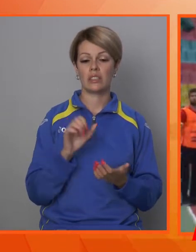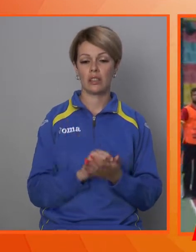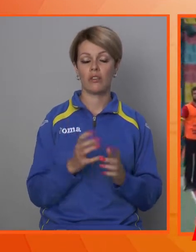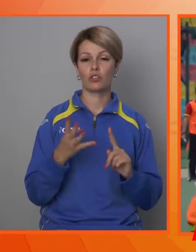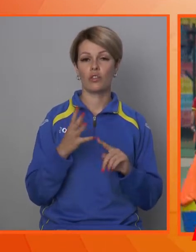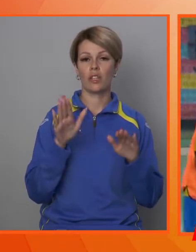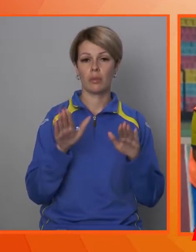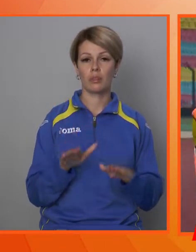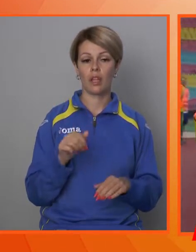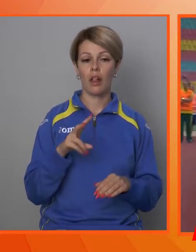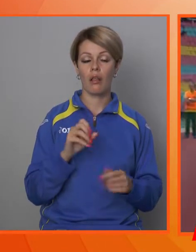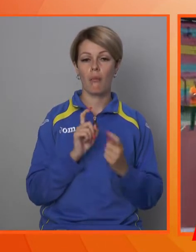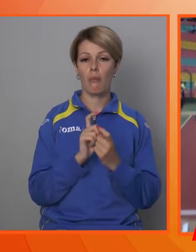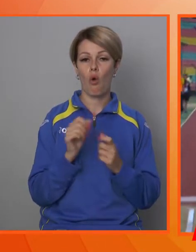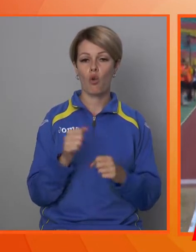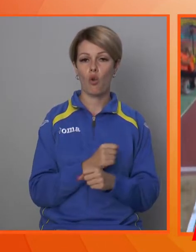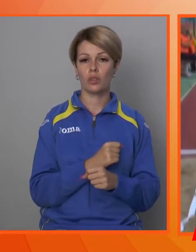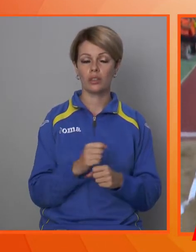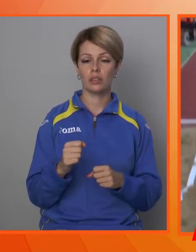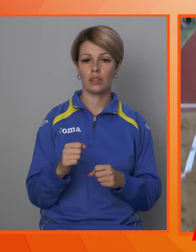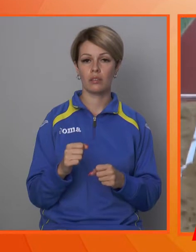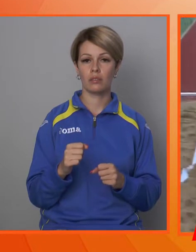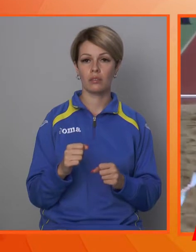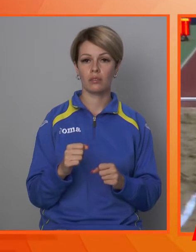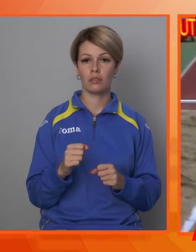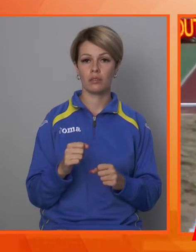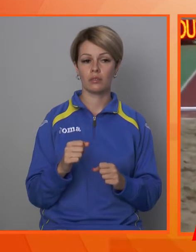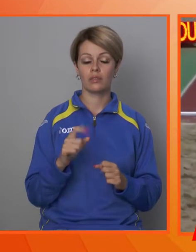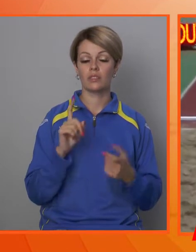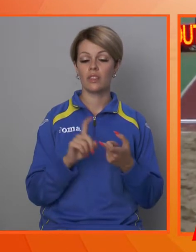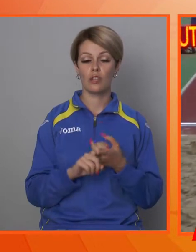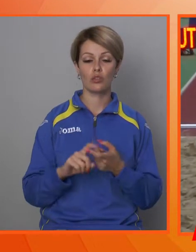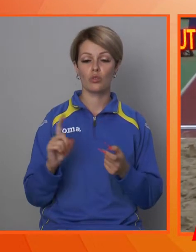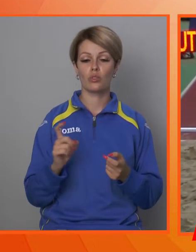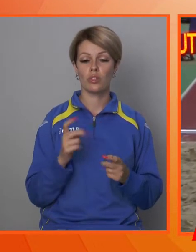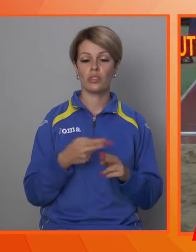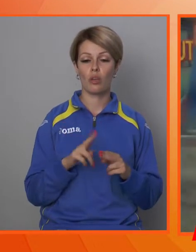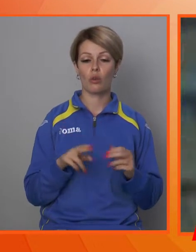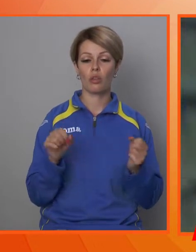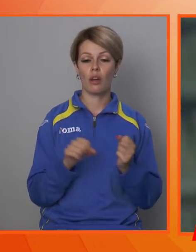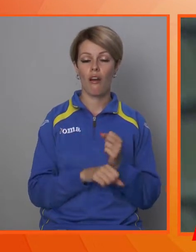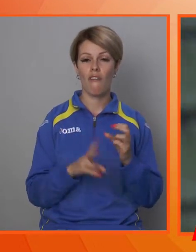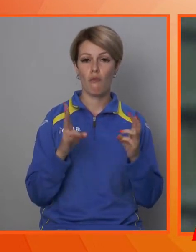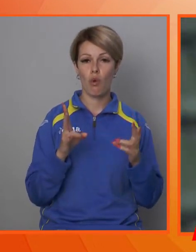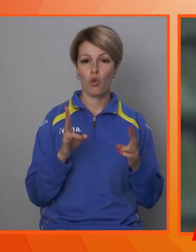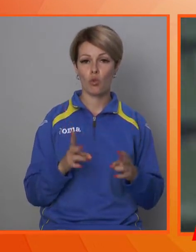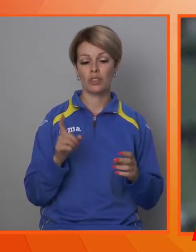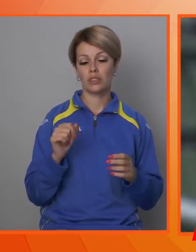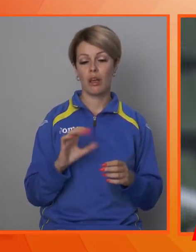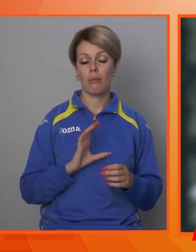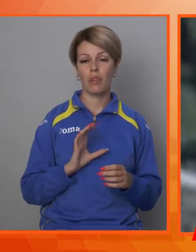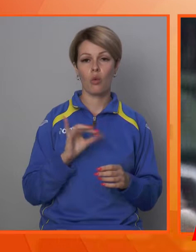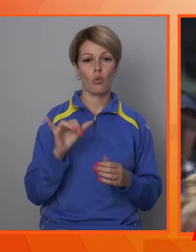почесне четверте місце, але боротися в зв'язку з цією травмою за медаль в